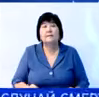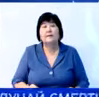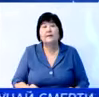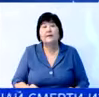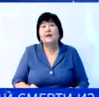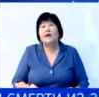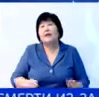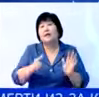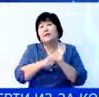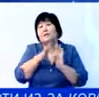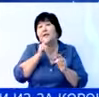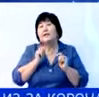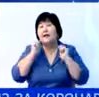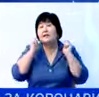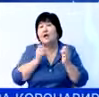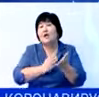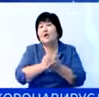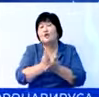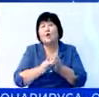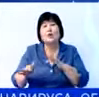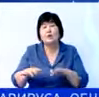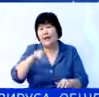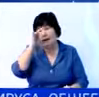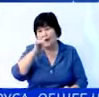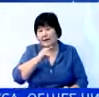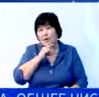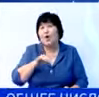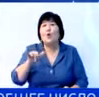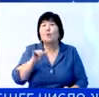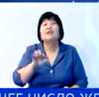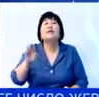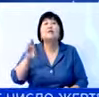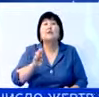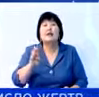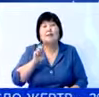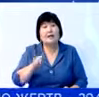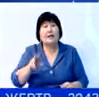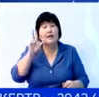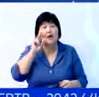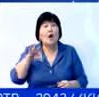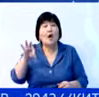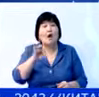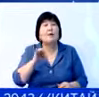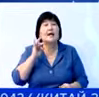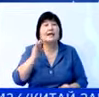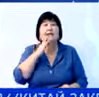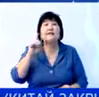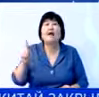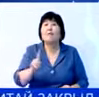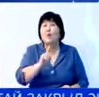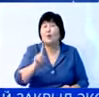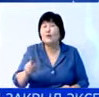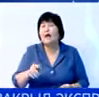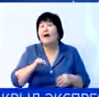70 лет со дня рождения заслуженного деятеля казахстана амин гульсум беги новой к этой дате областной историко-краеведческий музей